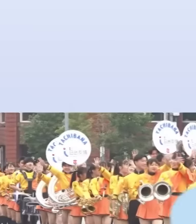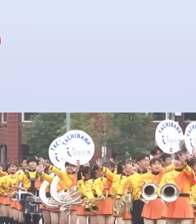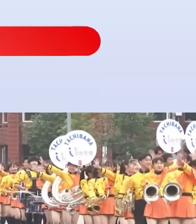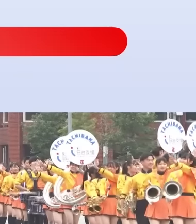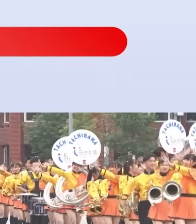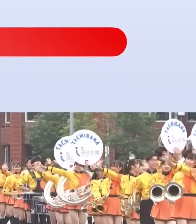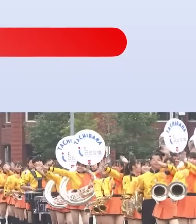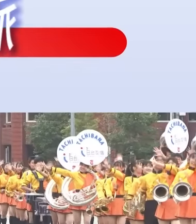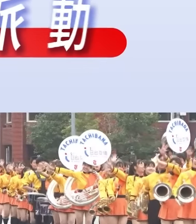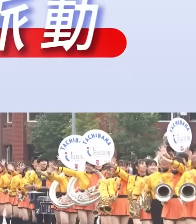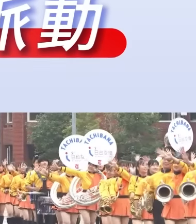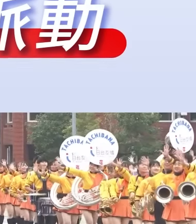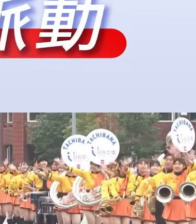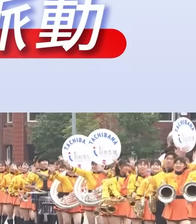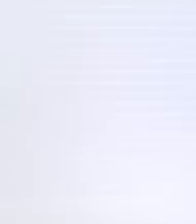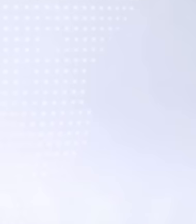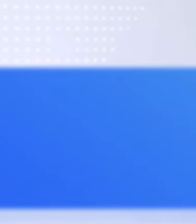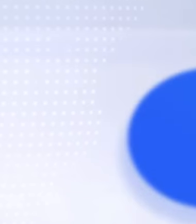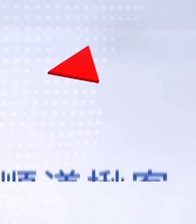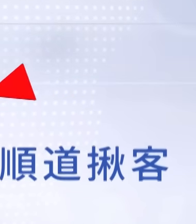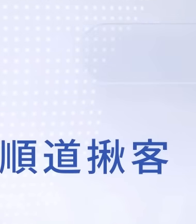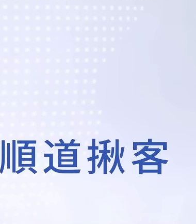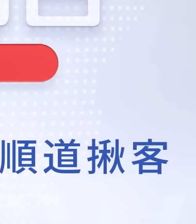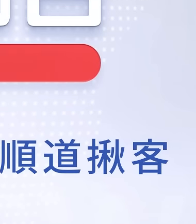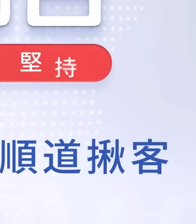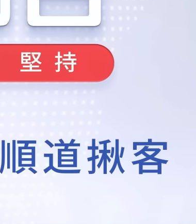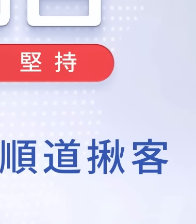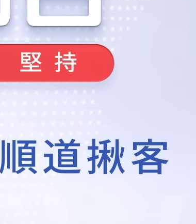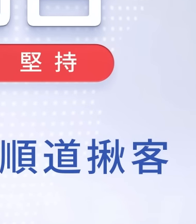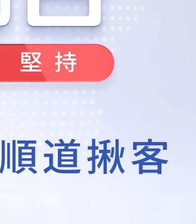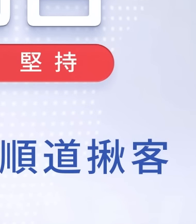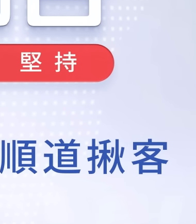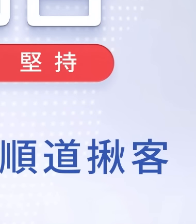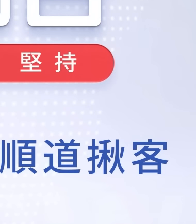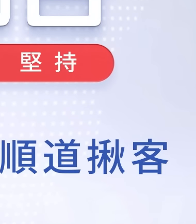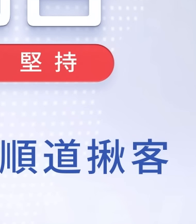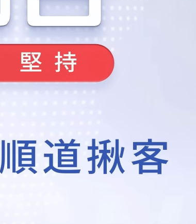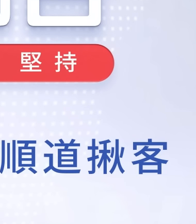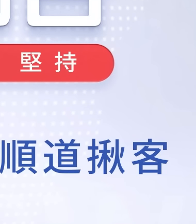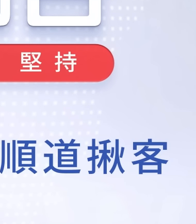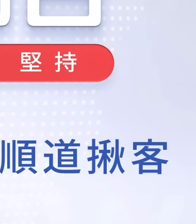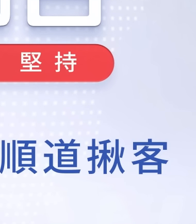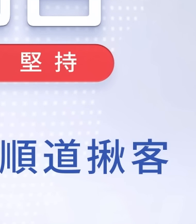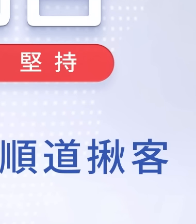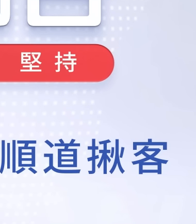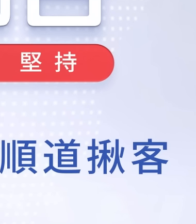，Catch 时事最新脉动，按赞订阅，开启小铃铛。